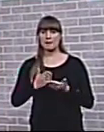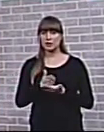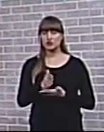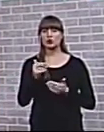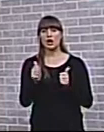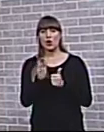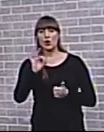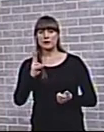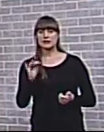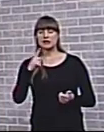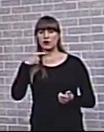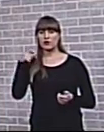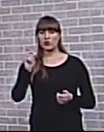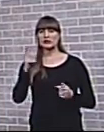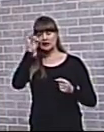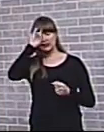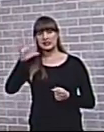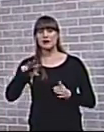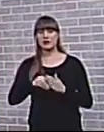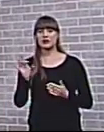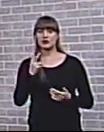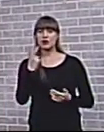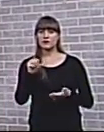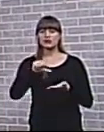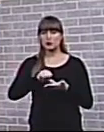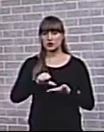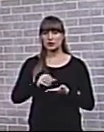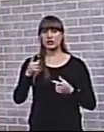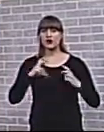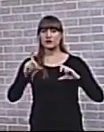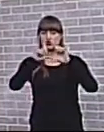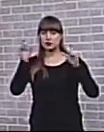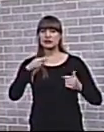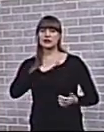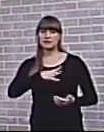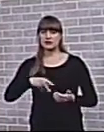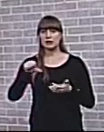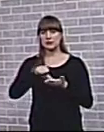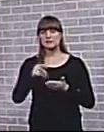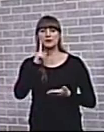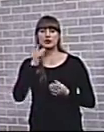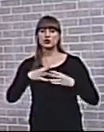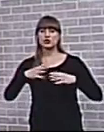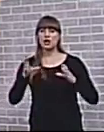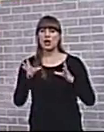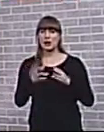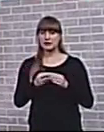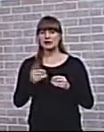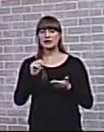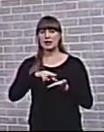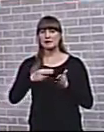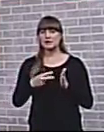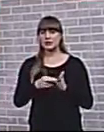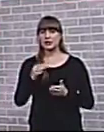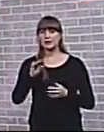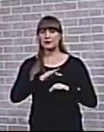обелиска воинской славы в Ростове. 200 участников автопробега – студенты, ветераны, представители молодежных объединений. Цель мероприятия